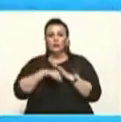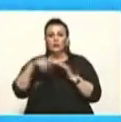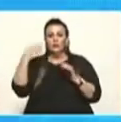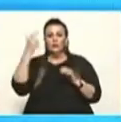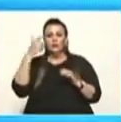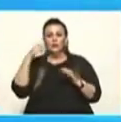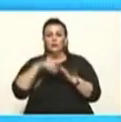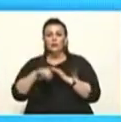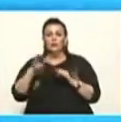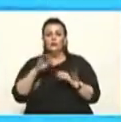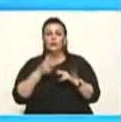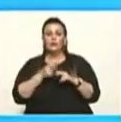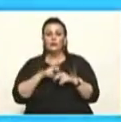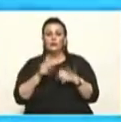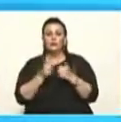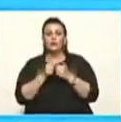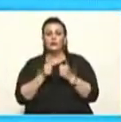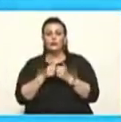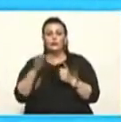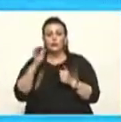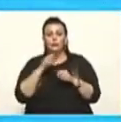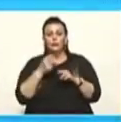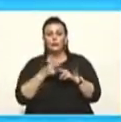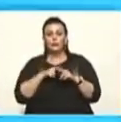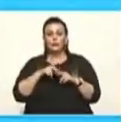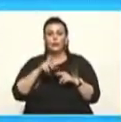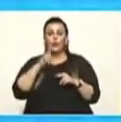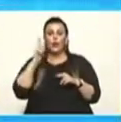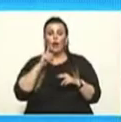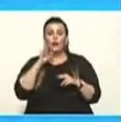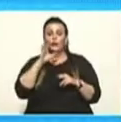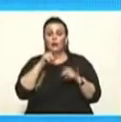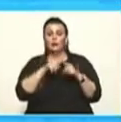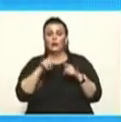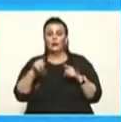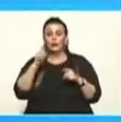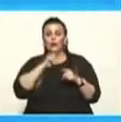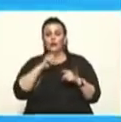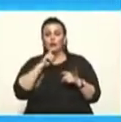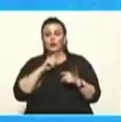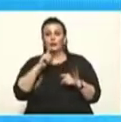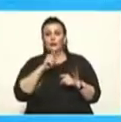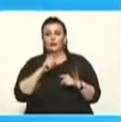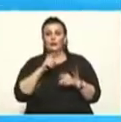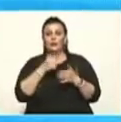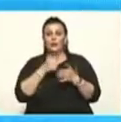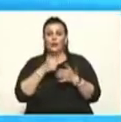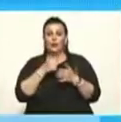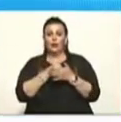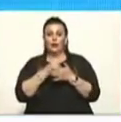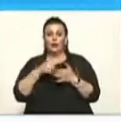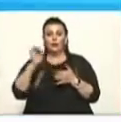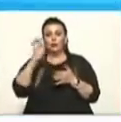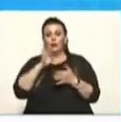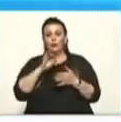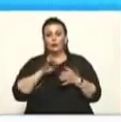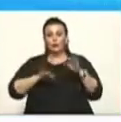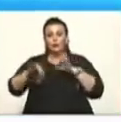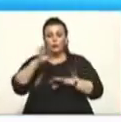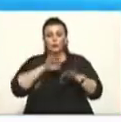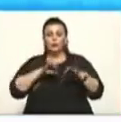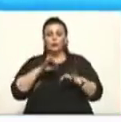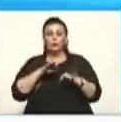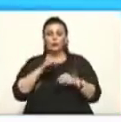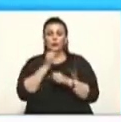sahibkarı prizmasından yanaşırıq. Ümumiyyətlə, müasir dövrdə universitetlər sadəcə fundamental tədqiqatlara